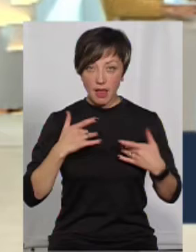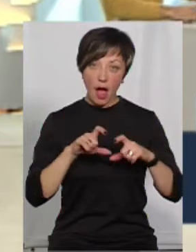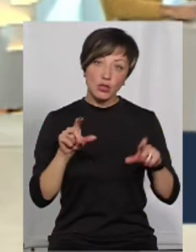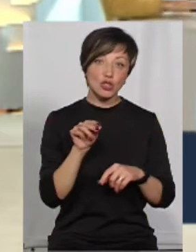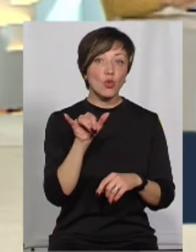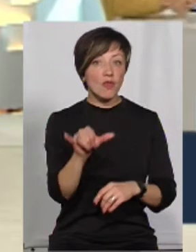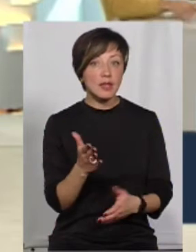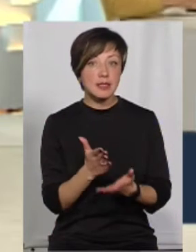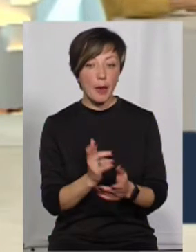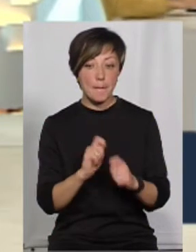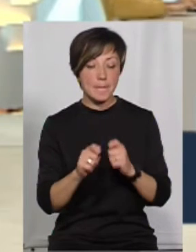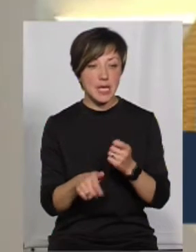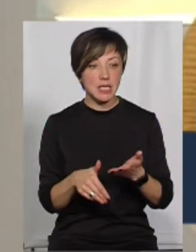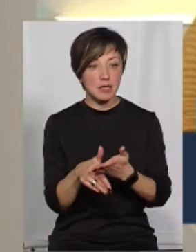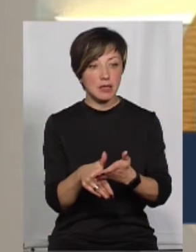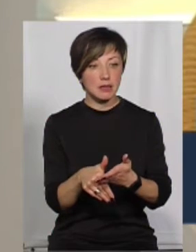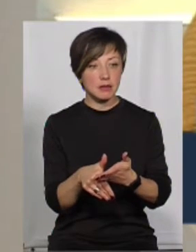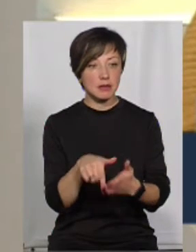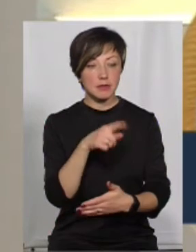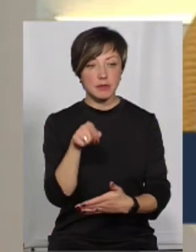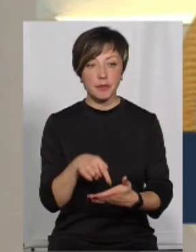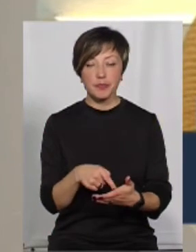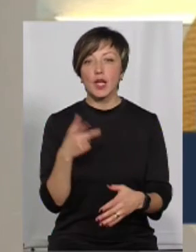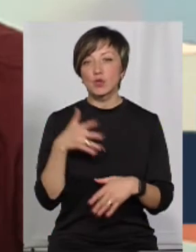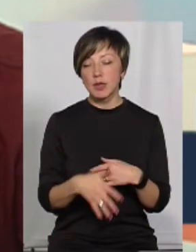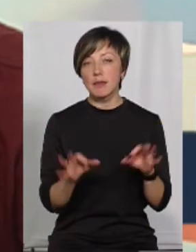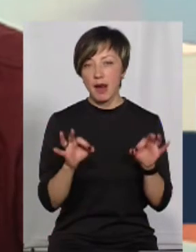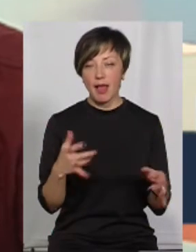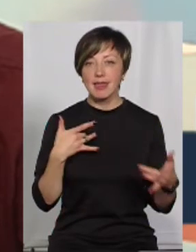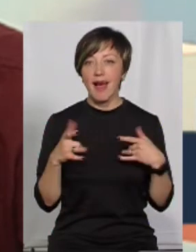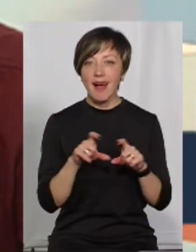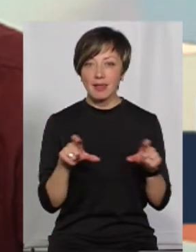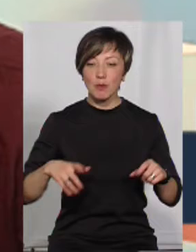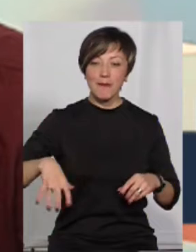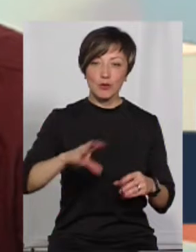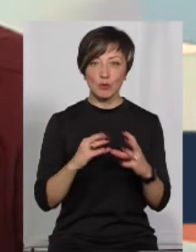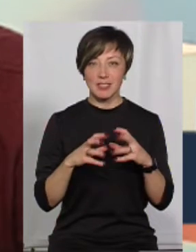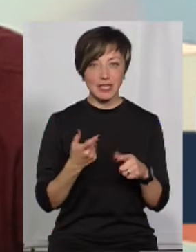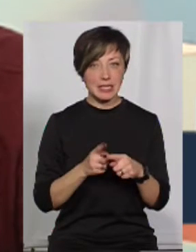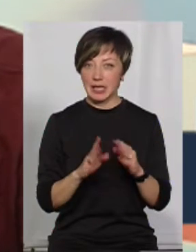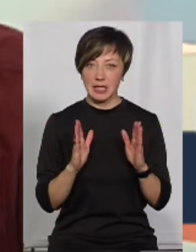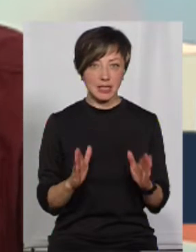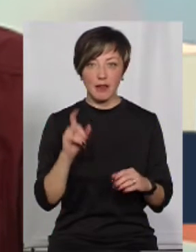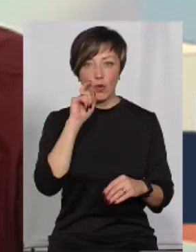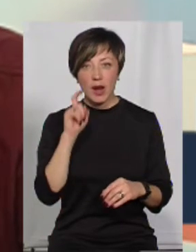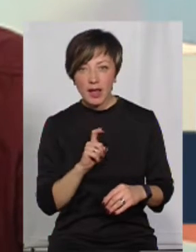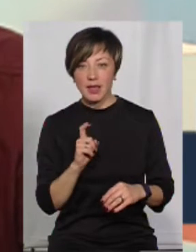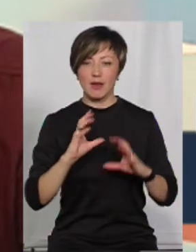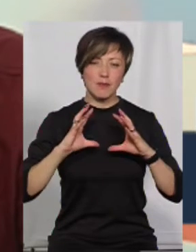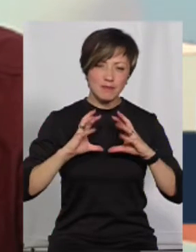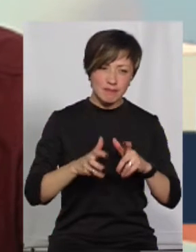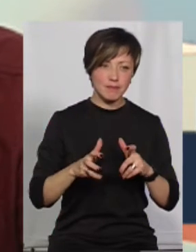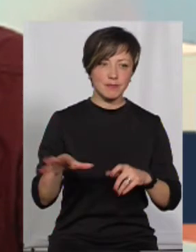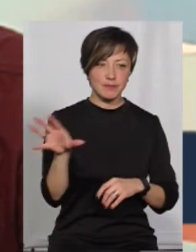вас, можливо, ще є якісь меценати, які допомагають? Ну, зрозумійте правильно, театри по всьому світу, це не тільки в Україні, театри по